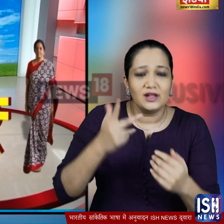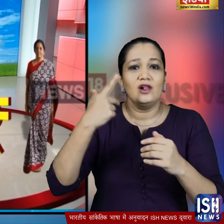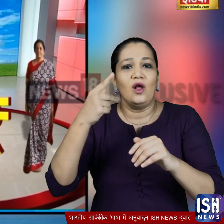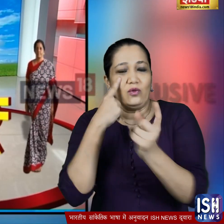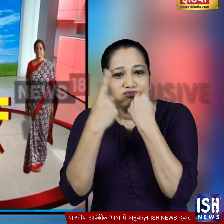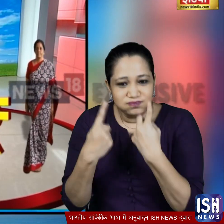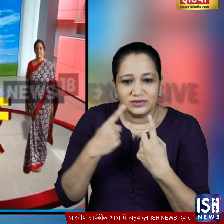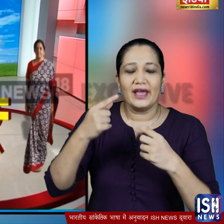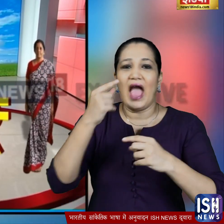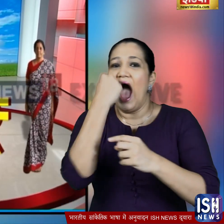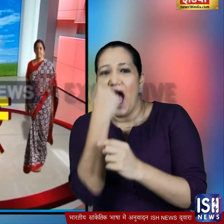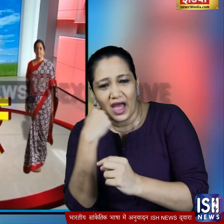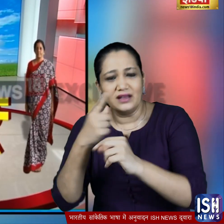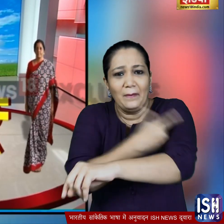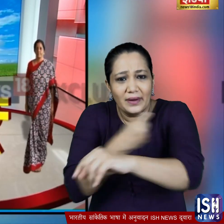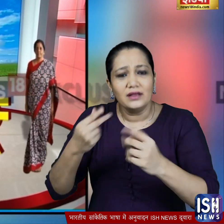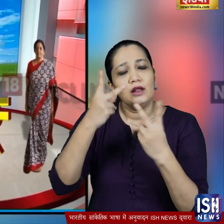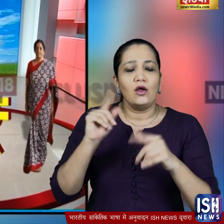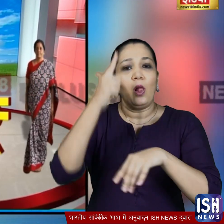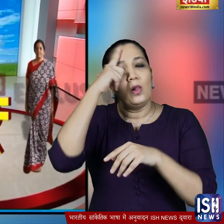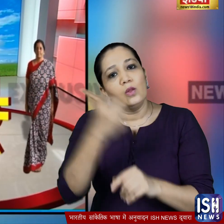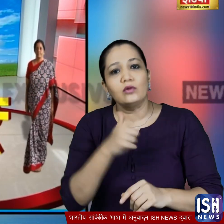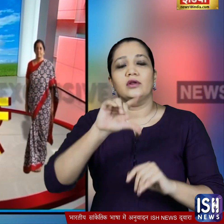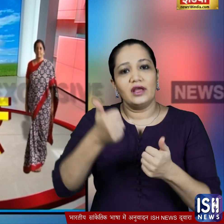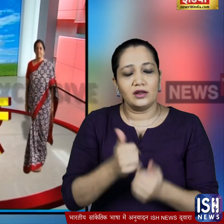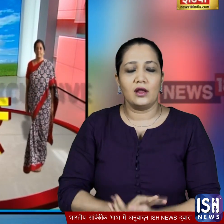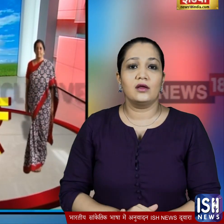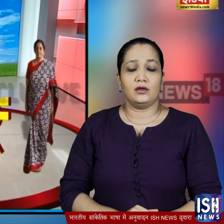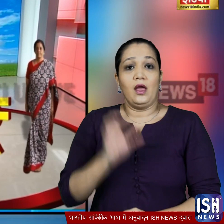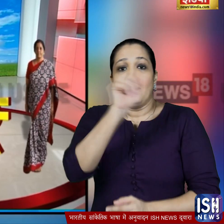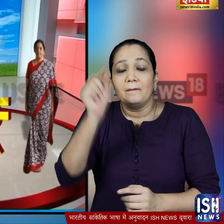में के लिए लोन के तौर पर ले सकते हैं, जिसके लिए अधिकतम ब्याज